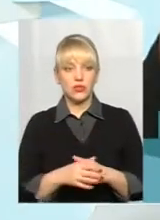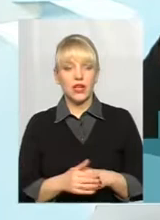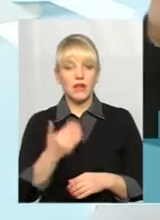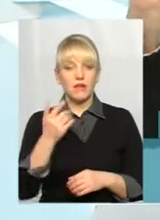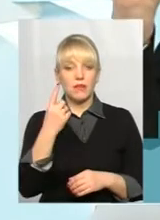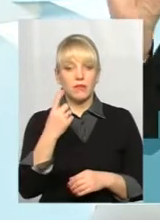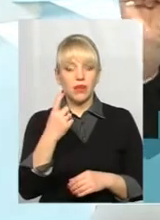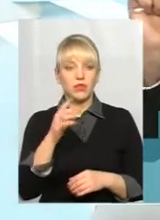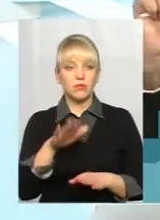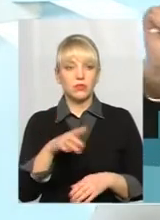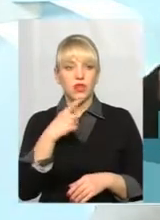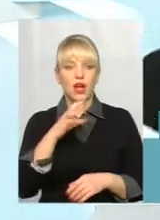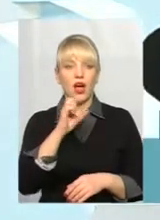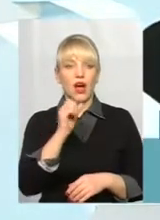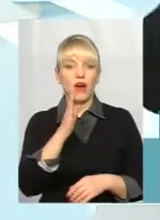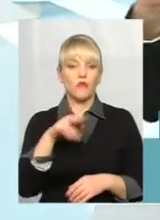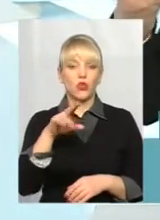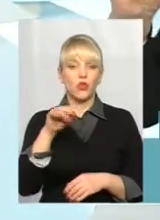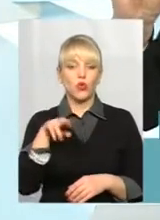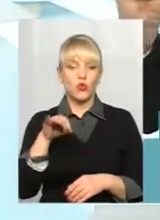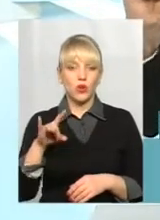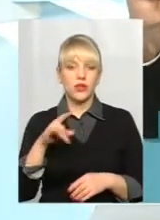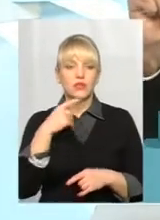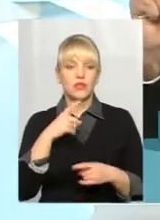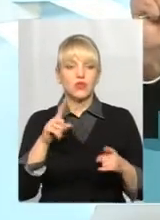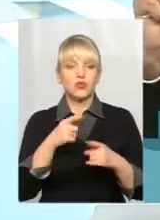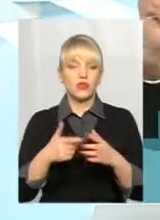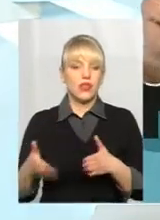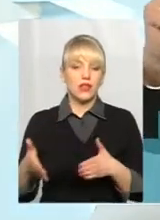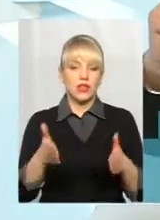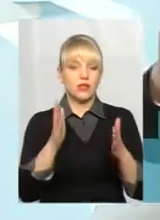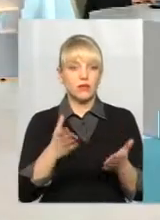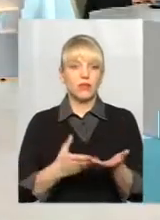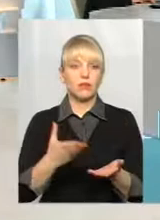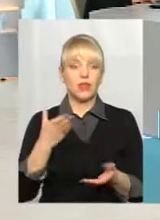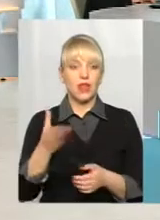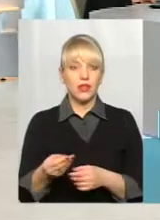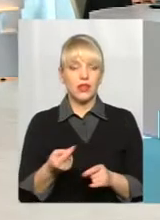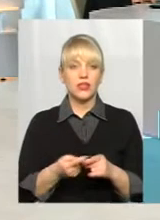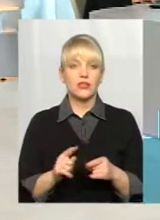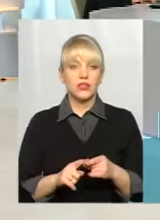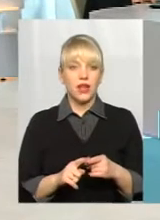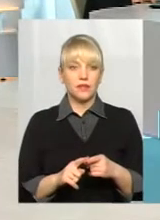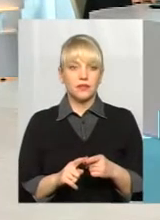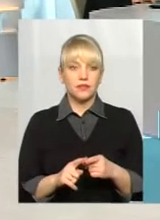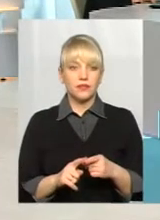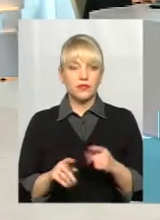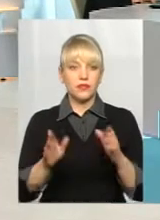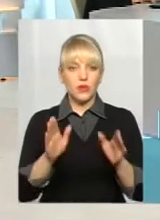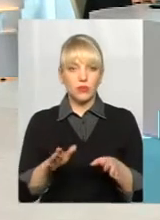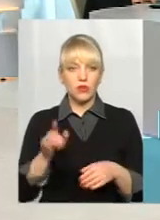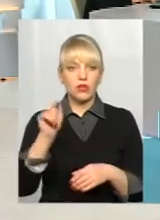сказали. «Автодор» сказав, так, що це буде траса платна, так? Так. Що це буде,